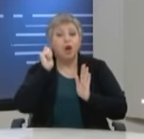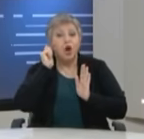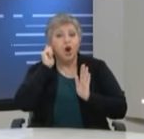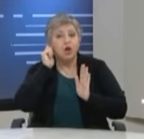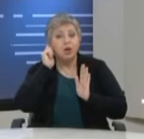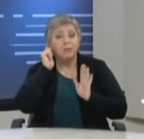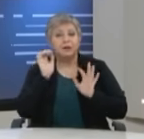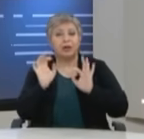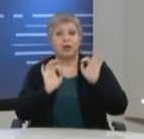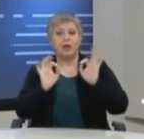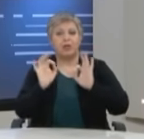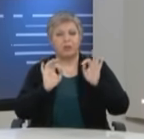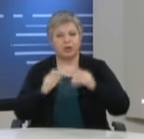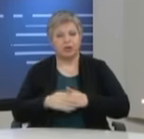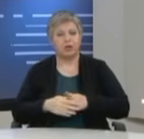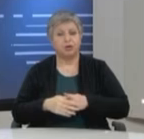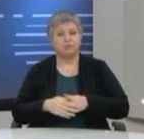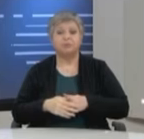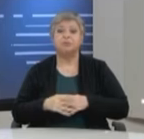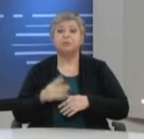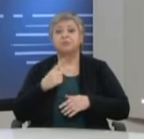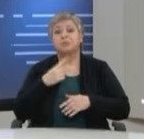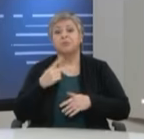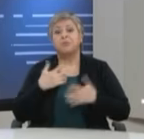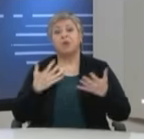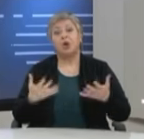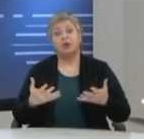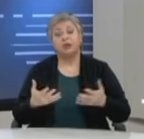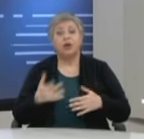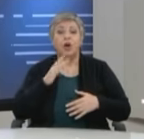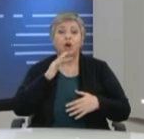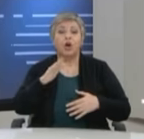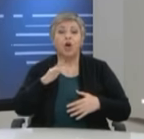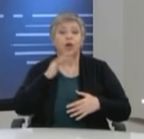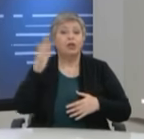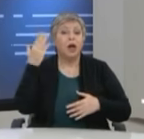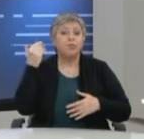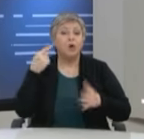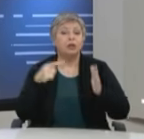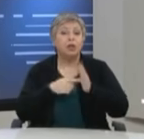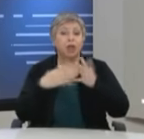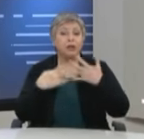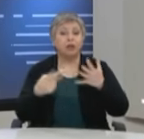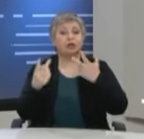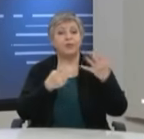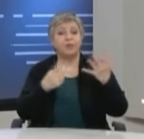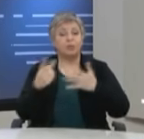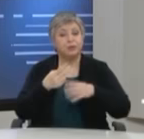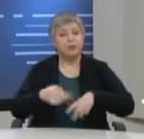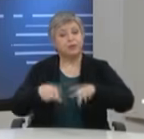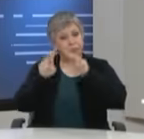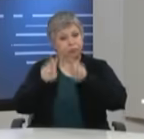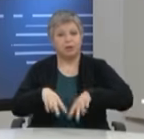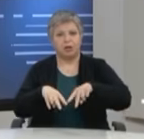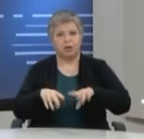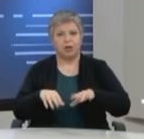με αυτή την περιβόητη ιστορία ότι η δίθεν η μακεδονική γλώσσα έχει αναγνωριστεί από το 1977. Πρόκειται για διπλό